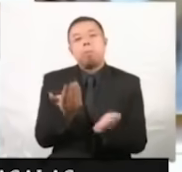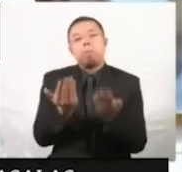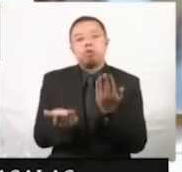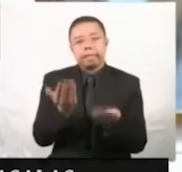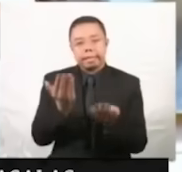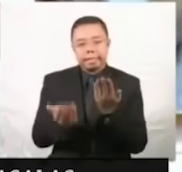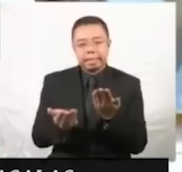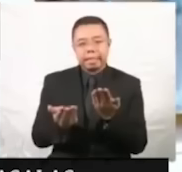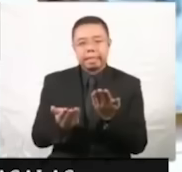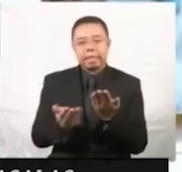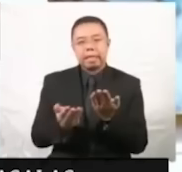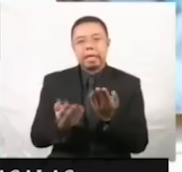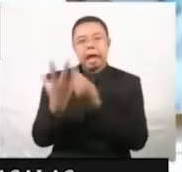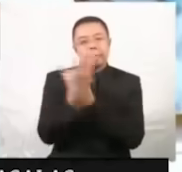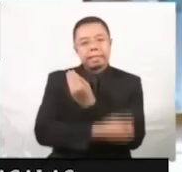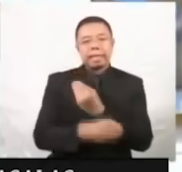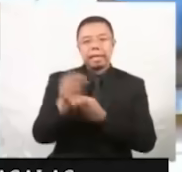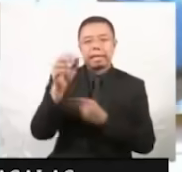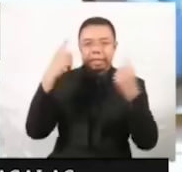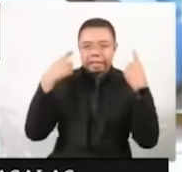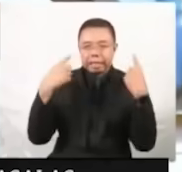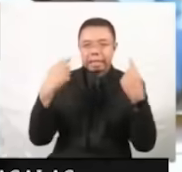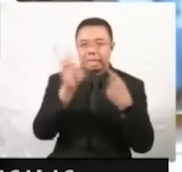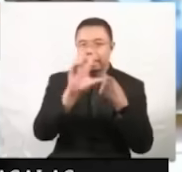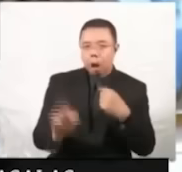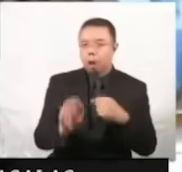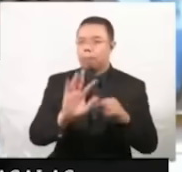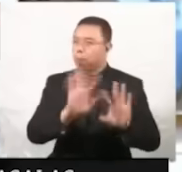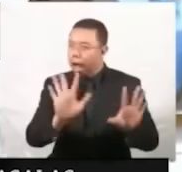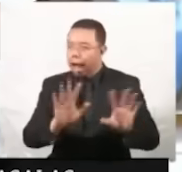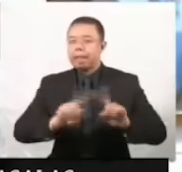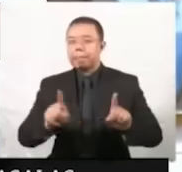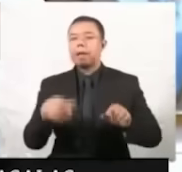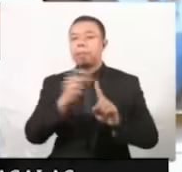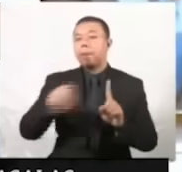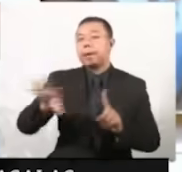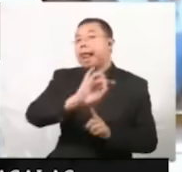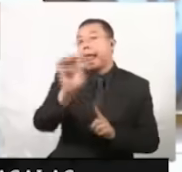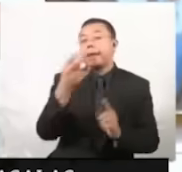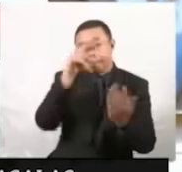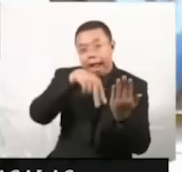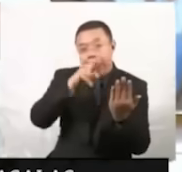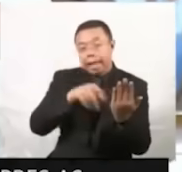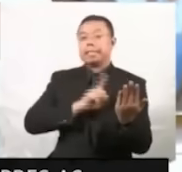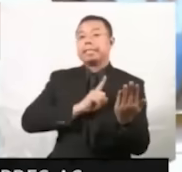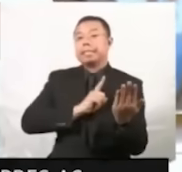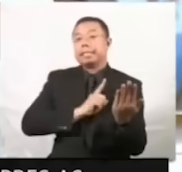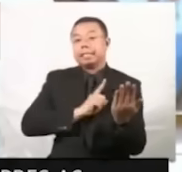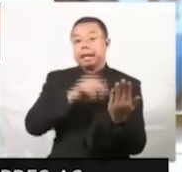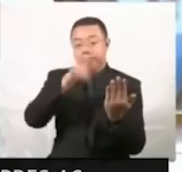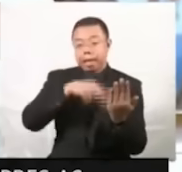lagi termiskin di Pulau Jawa bukan provinsi Jawa Barat Provinsi lain di Pulau Jawa silakan dibaca